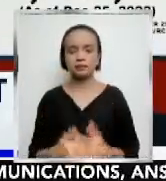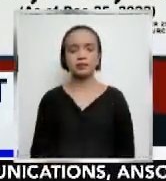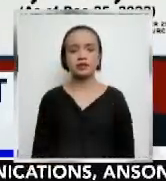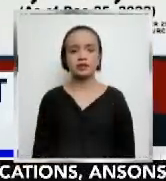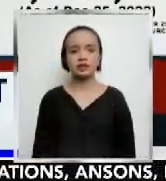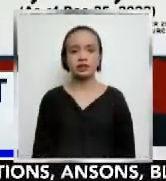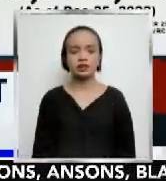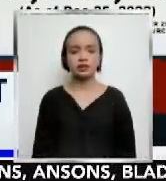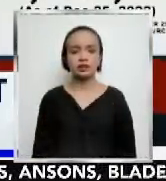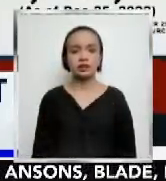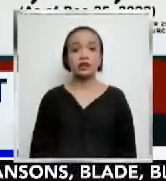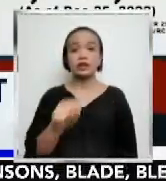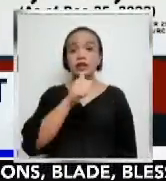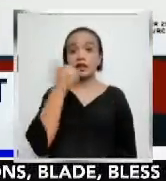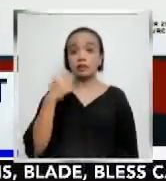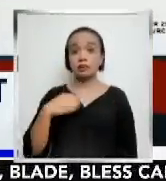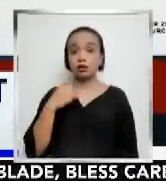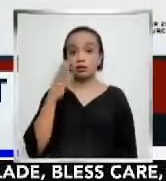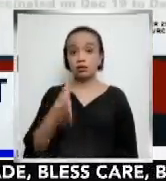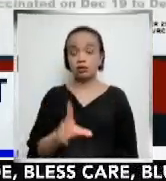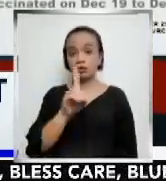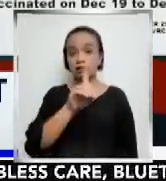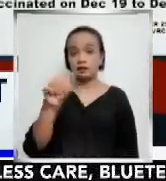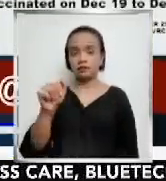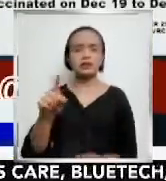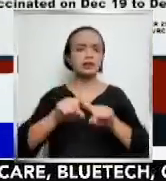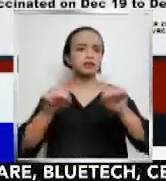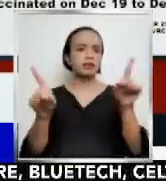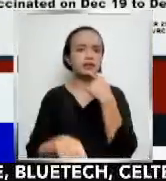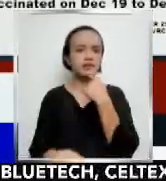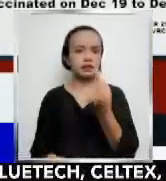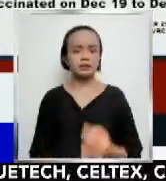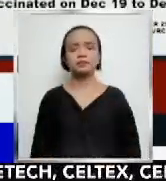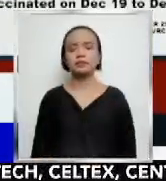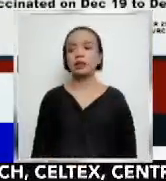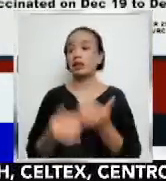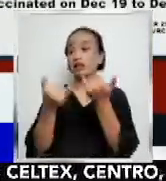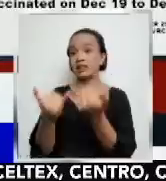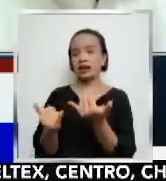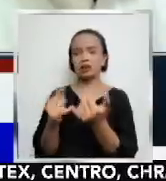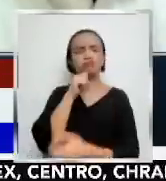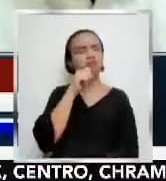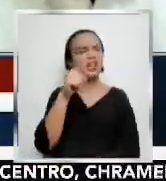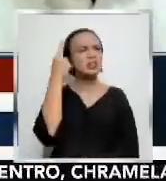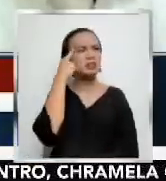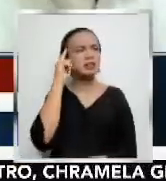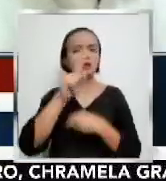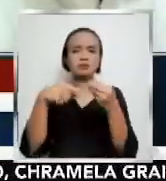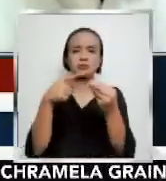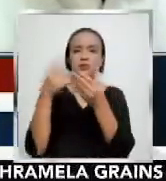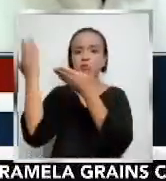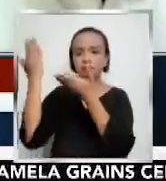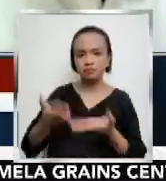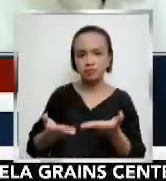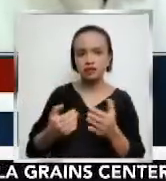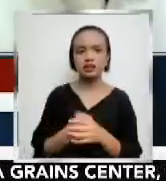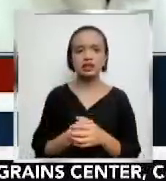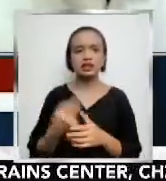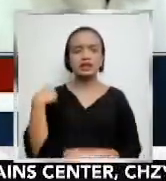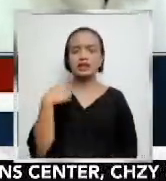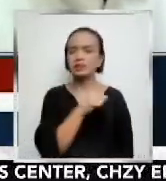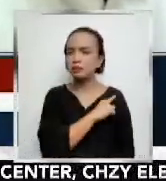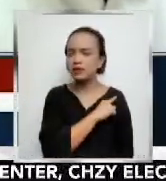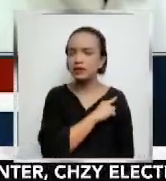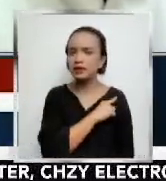isa pang opisyal ng DA. Sa ngayon po, hindi po natin consider yung pag-import ng sibuyas. Nag-iingat kaming magbigay po ng